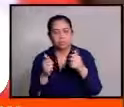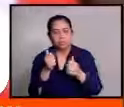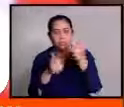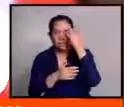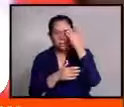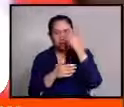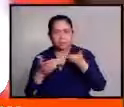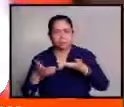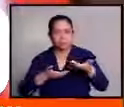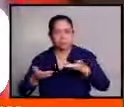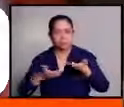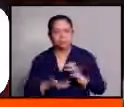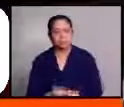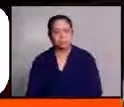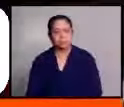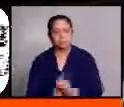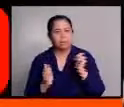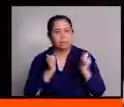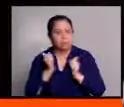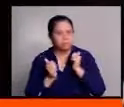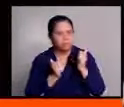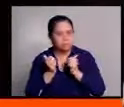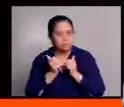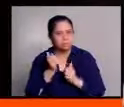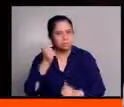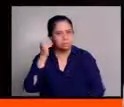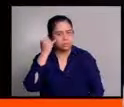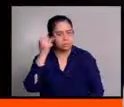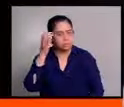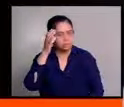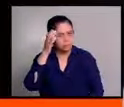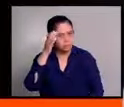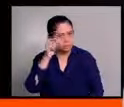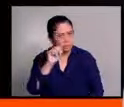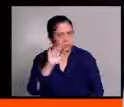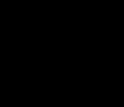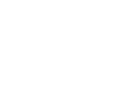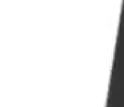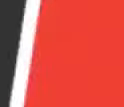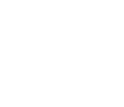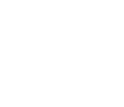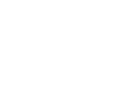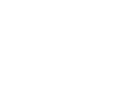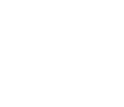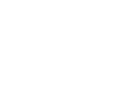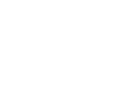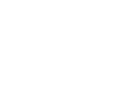isailalim sa debriefing. Umaaksyon, JC Cosico, News 5.